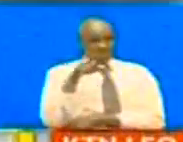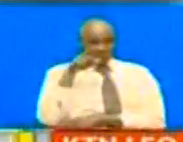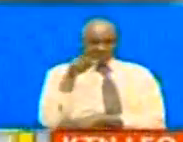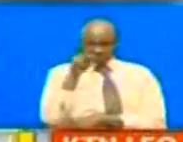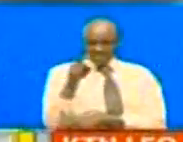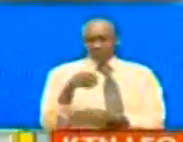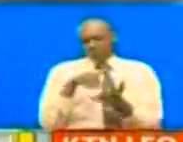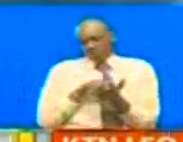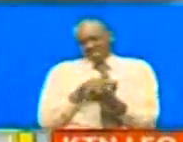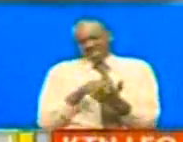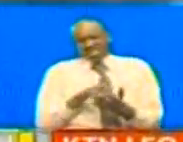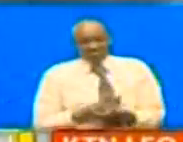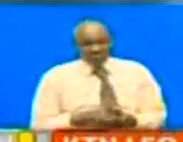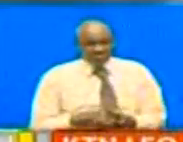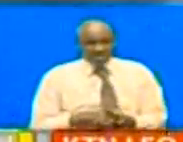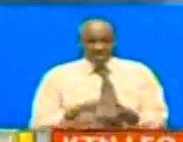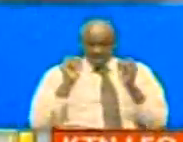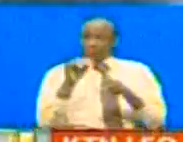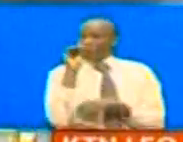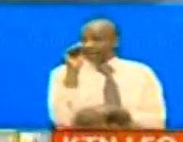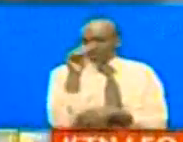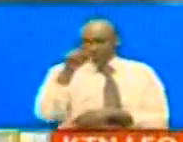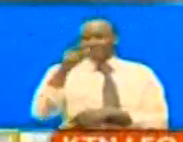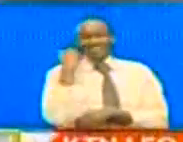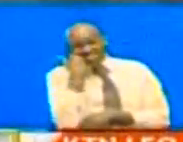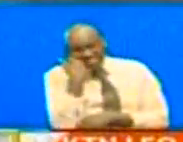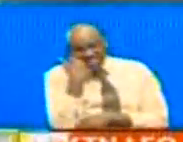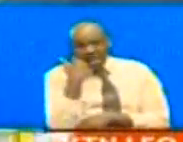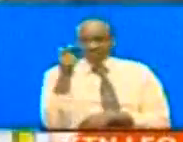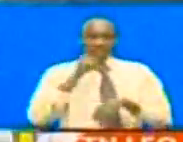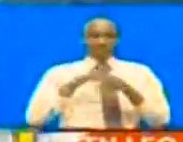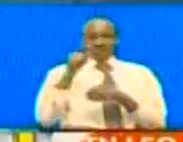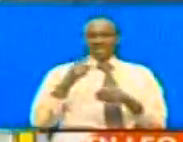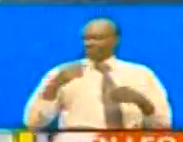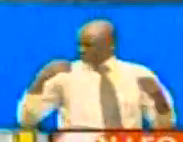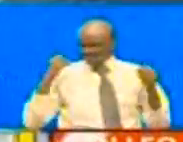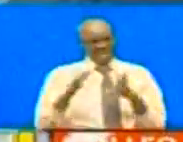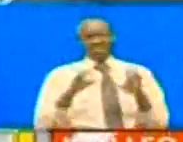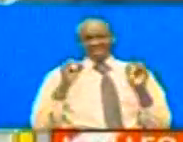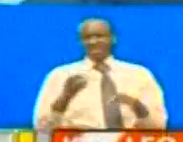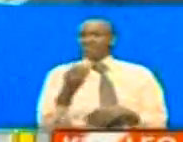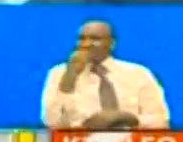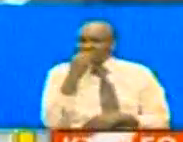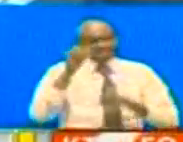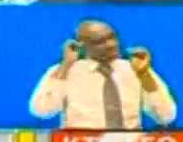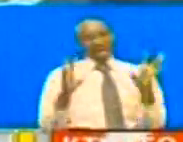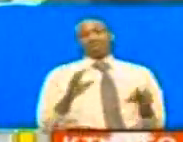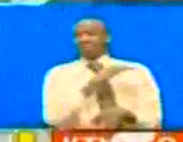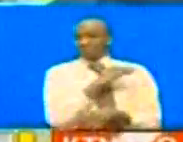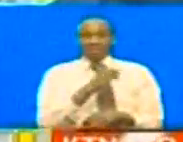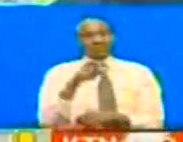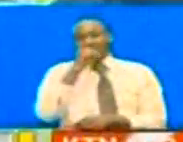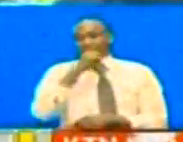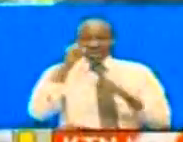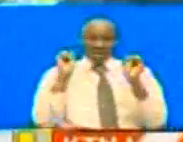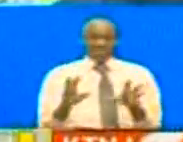na udhaifu. Ukimuuliza wewe mgonjwa, wakati mwingine anasema hakuna kitu nimekula tangu jioni. Na